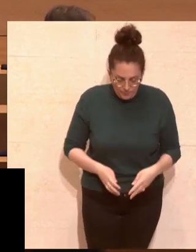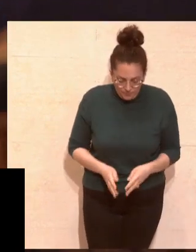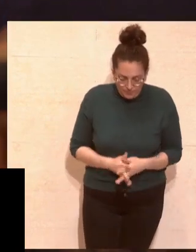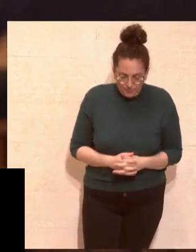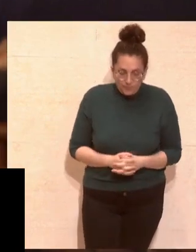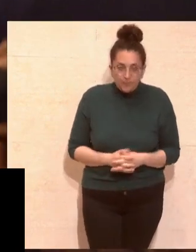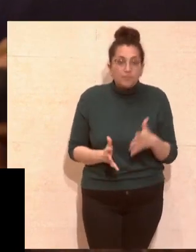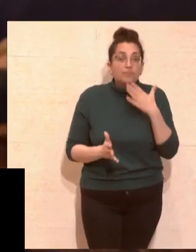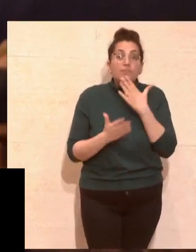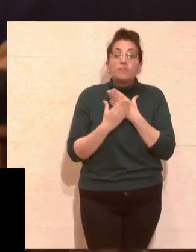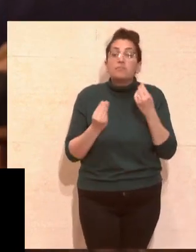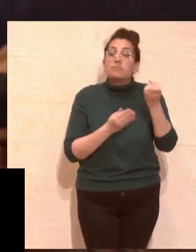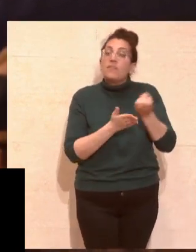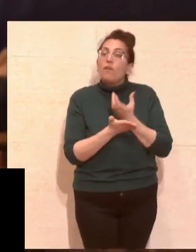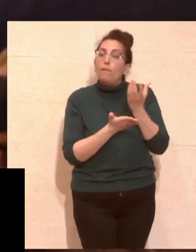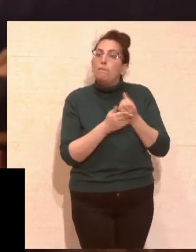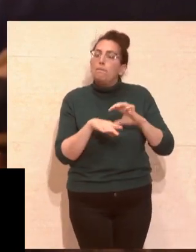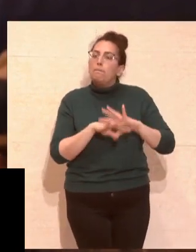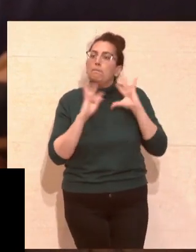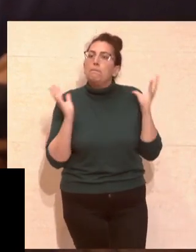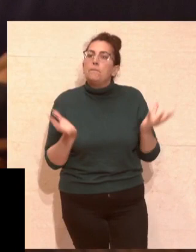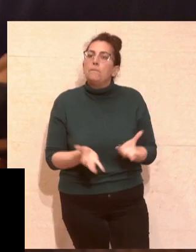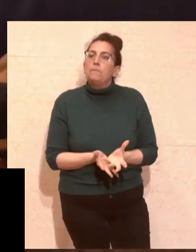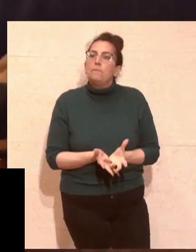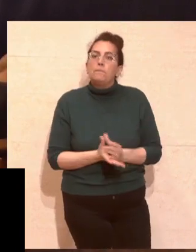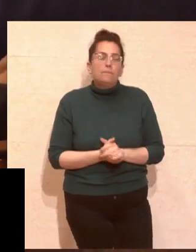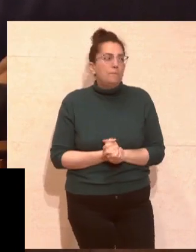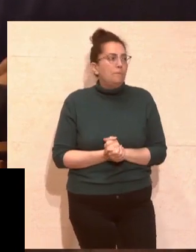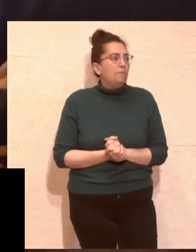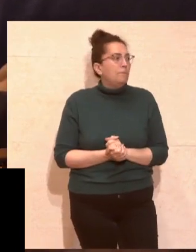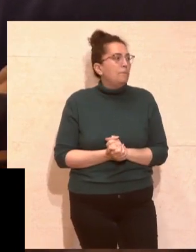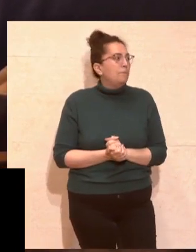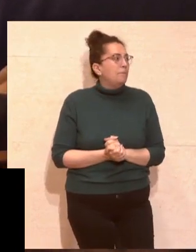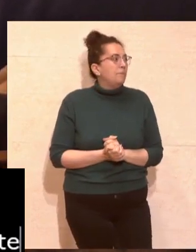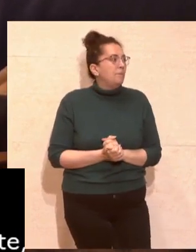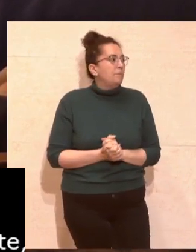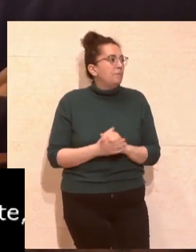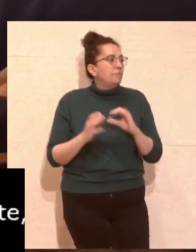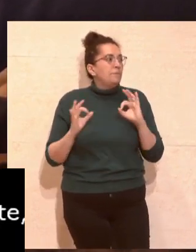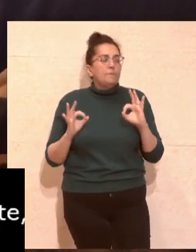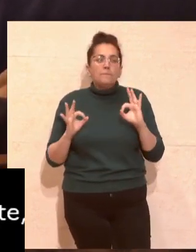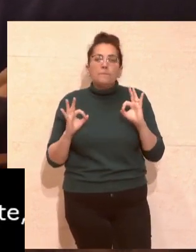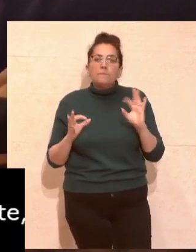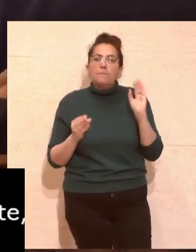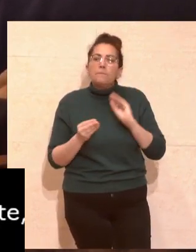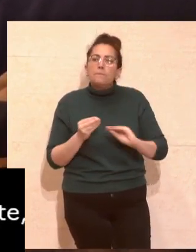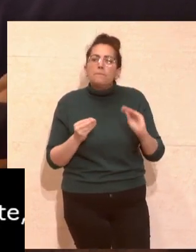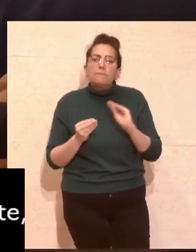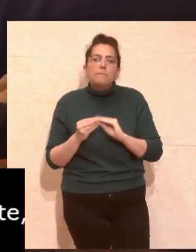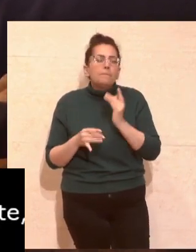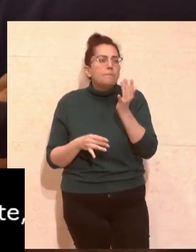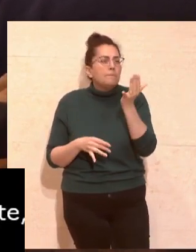Bonjour, merci beaucoup pour toutes ces informations. Je me demandais juste, par rapport à ce que vous aviez écrit, Madame